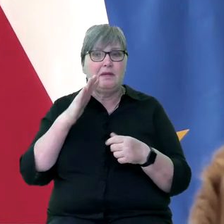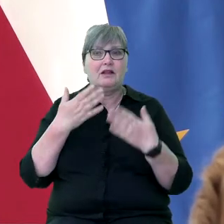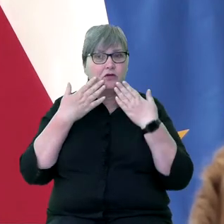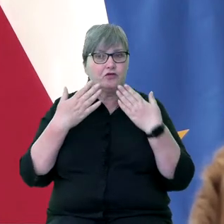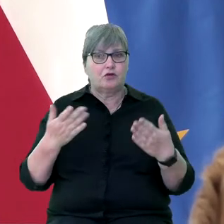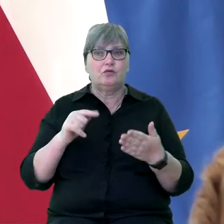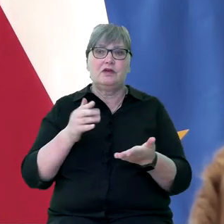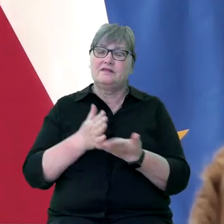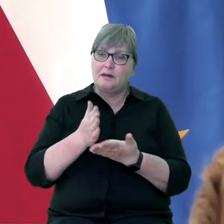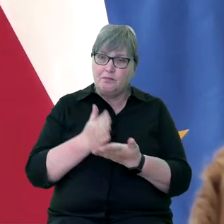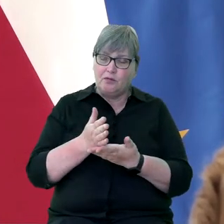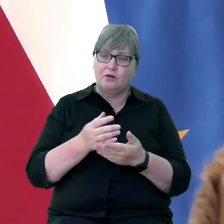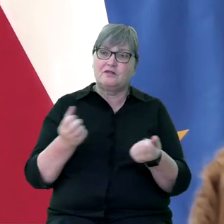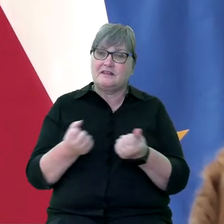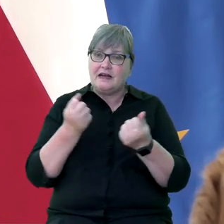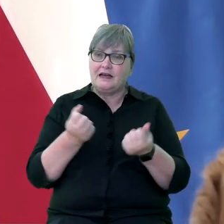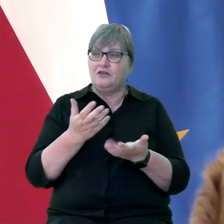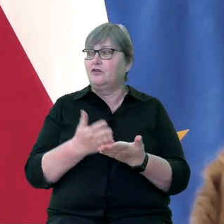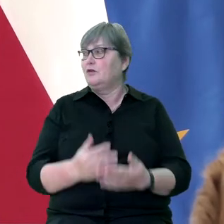i zaangażowanie.